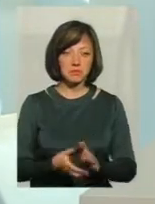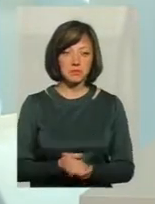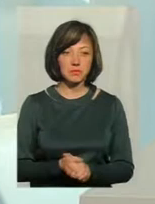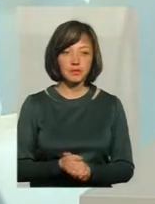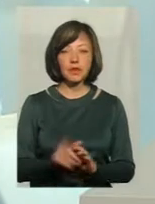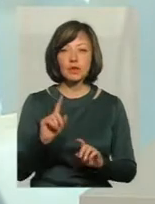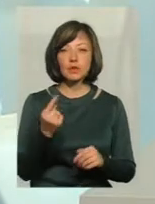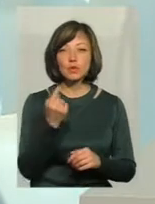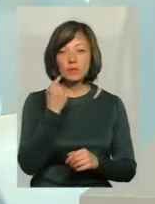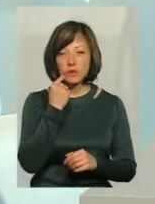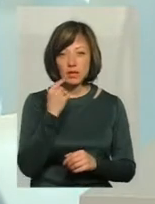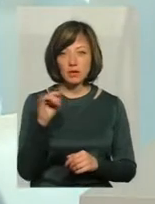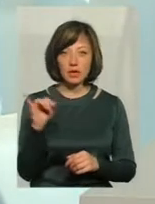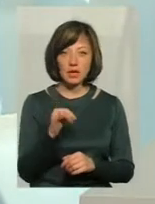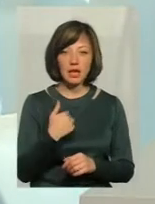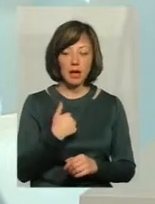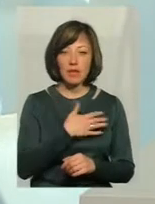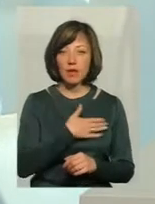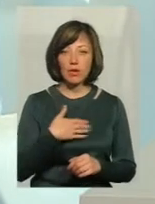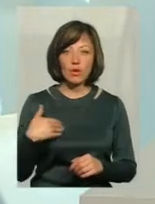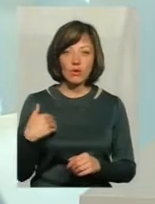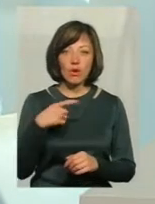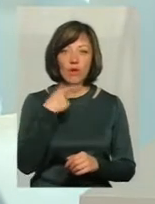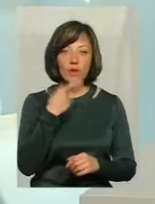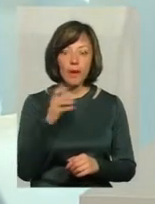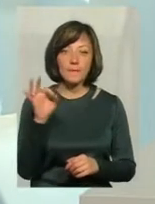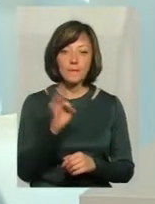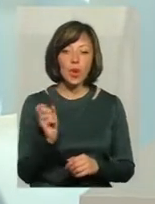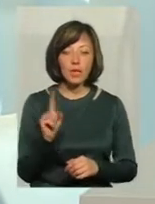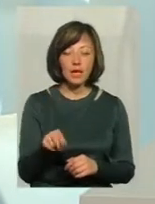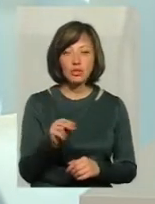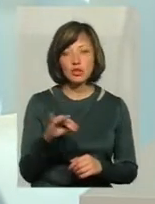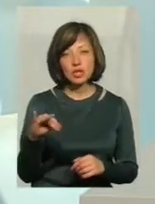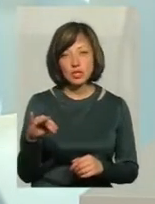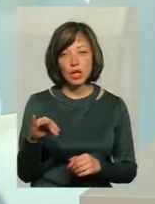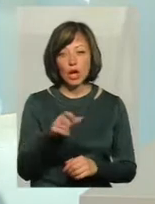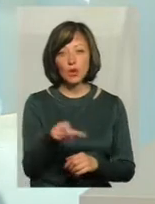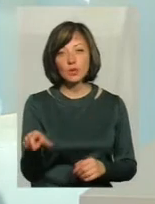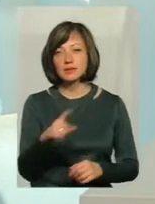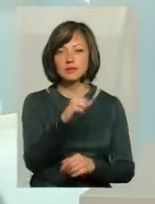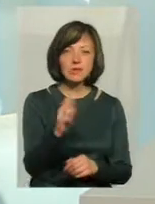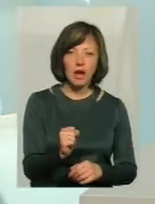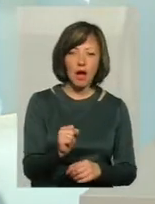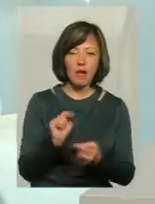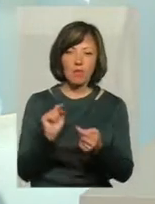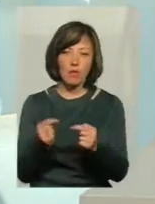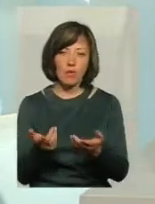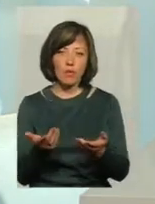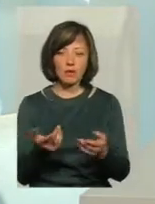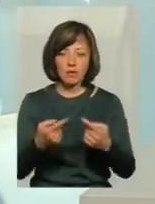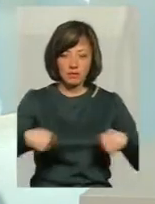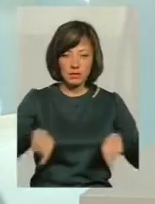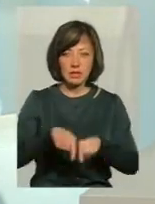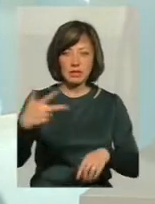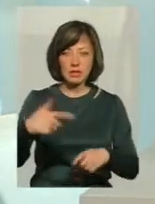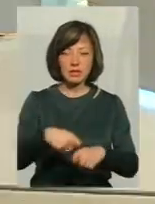дуже прикро, і я би не тільки говорив би про те, чи люди за, чи проти в межах 30 кілометрів,